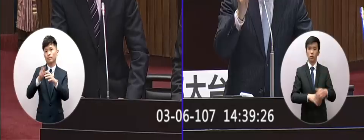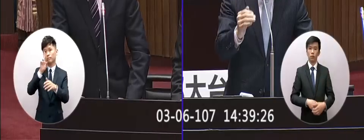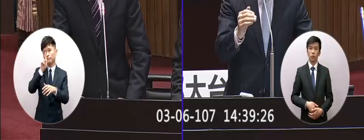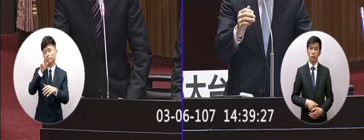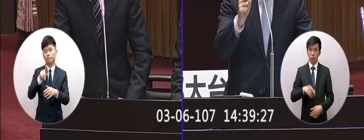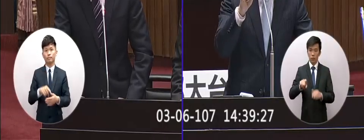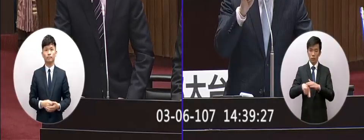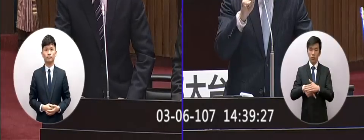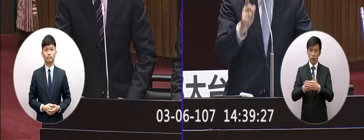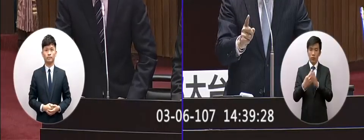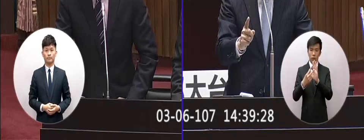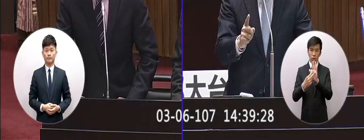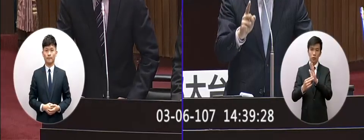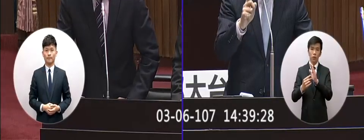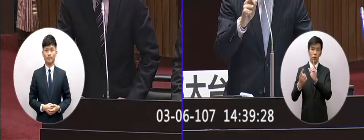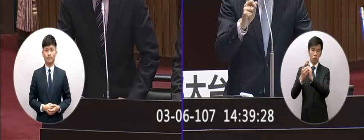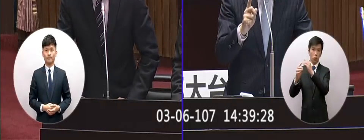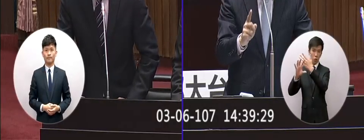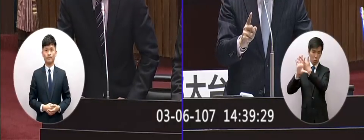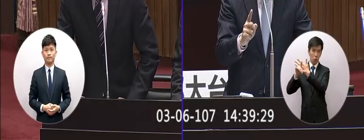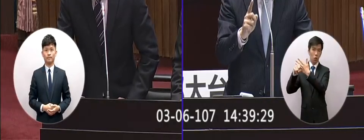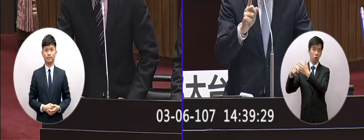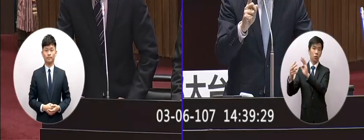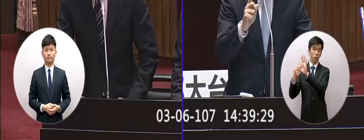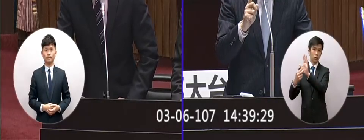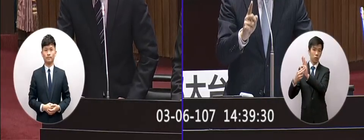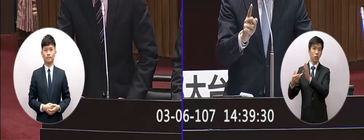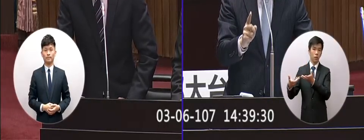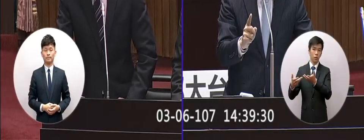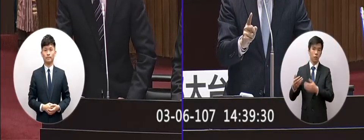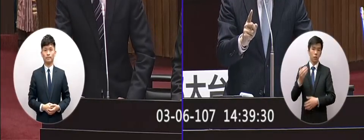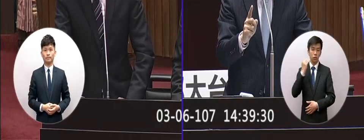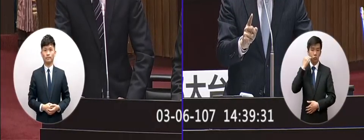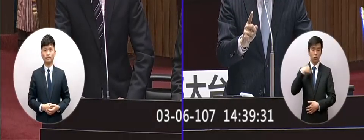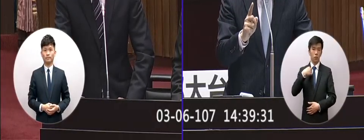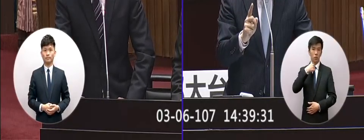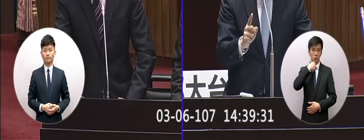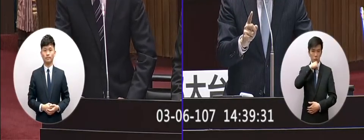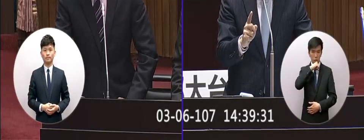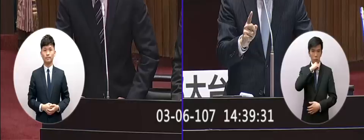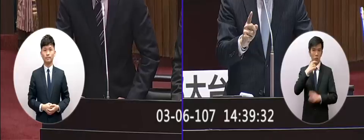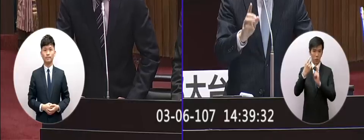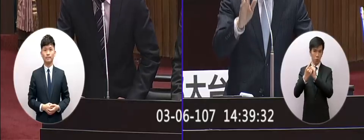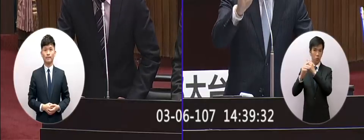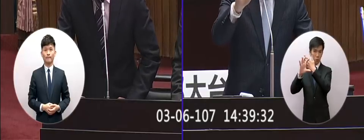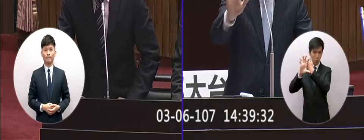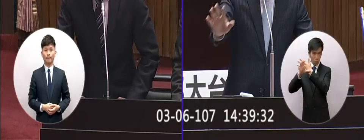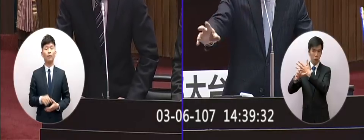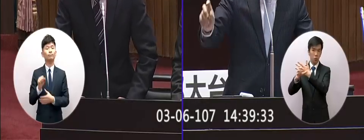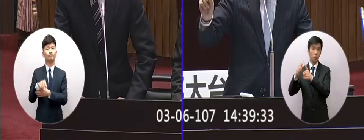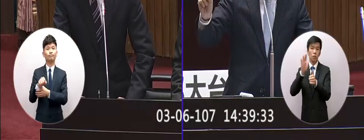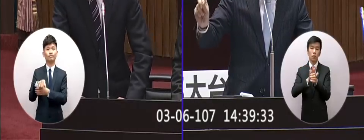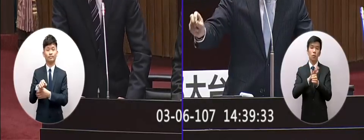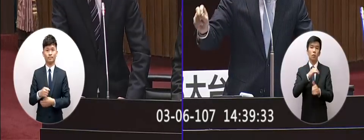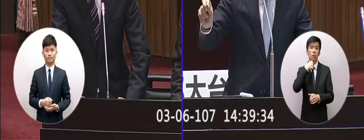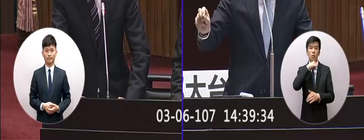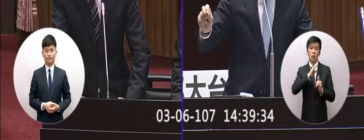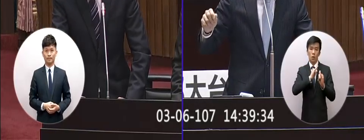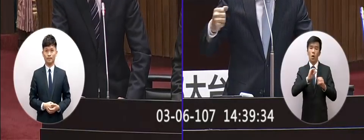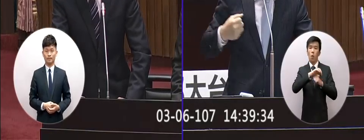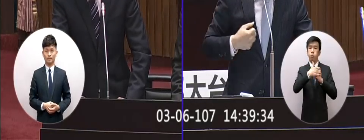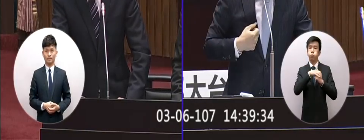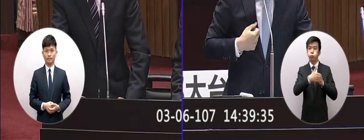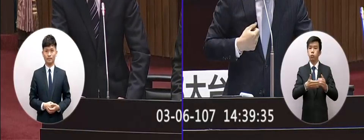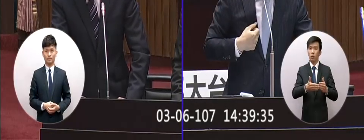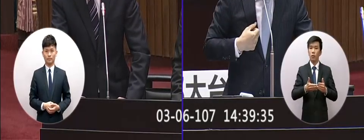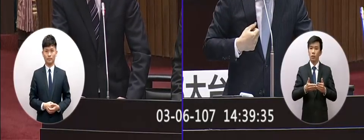外的原则，你国家对人民在对外上面的态度跟保障。 同意。 它有没有违